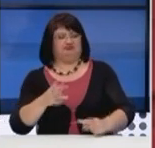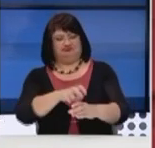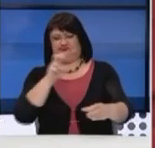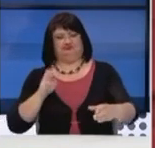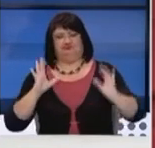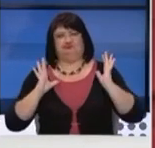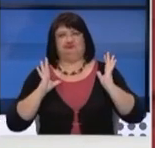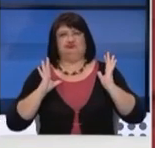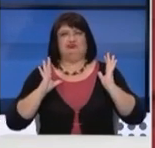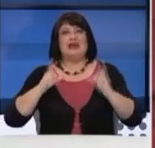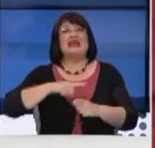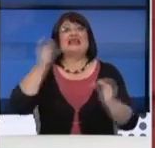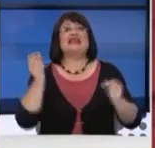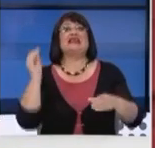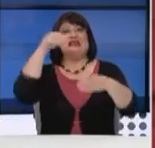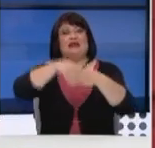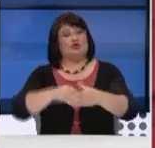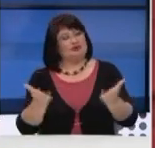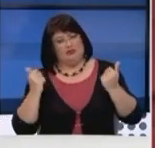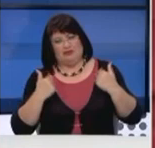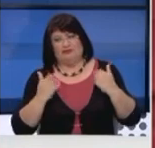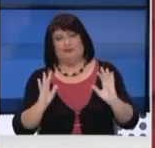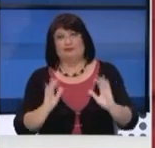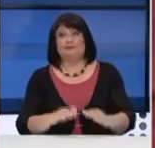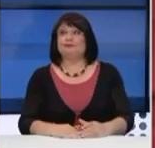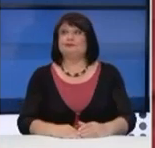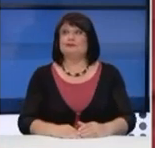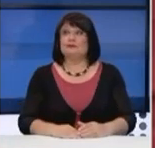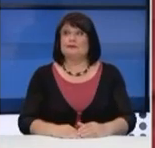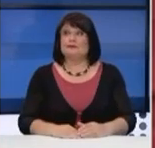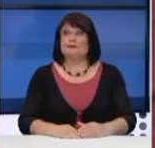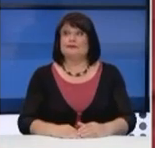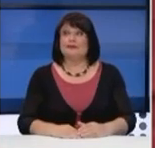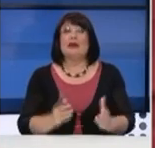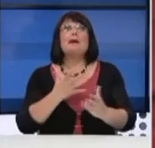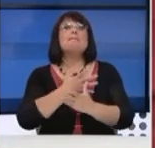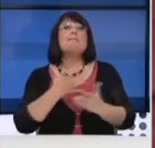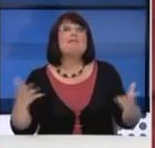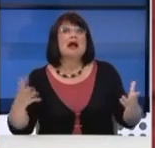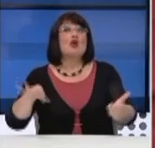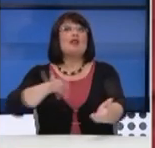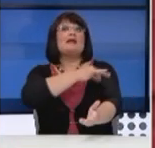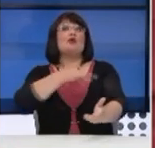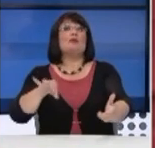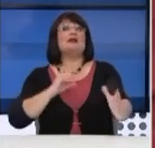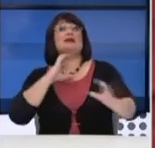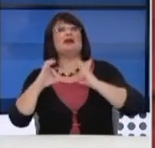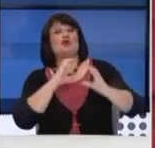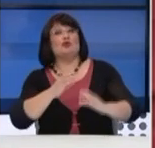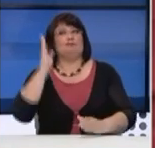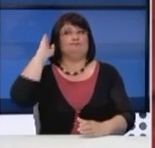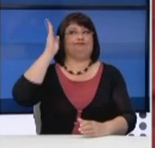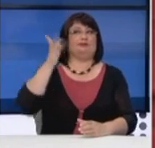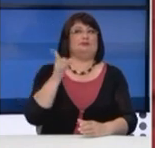προσέρχεται εφόσον συμμετέχει η Κυπριακή Δημοκρατία. Θα είναι μεγάλο το διπλωματικό και επικοινωνιακό